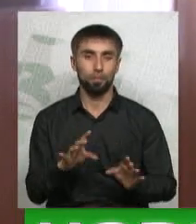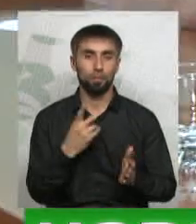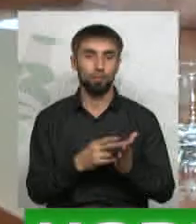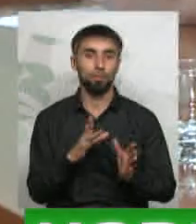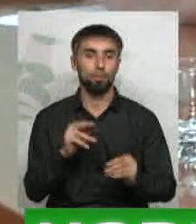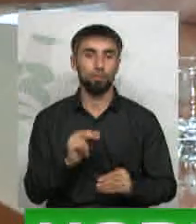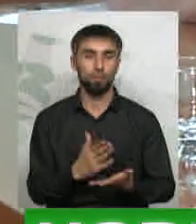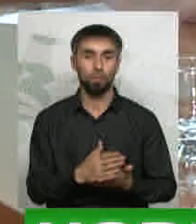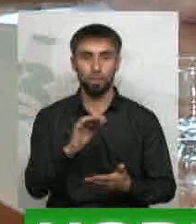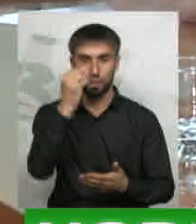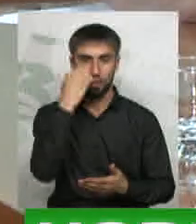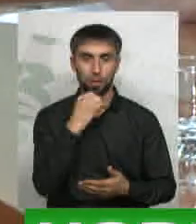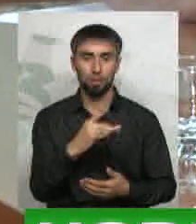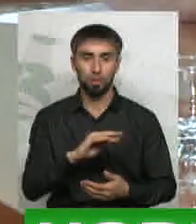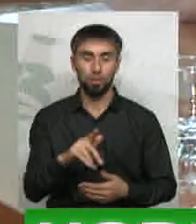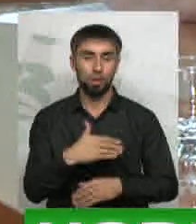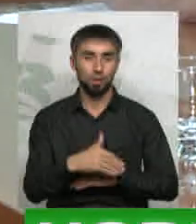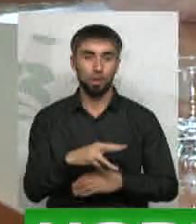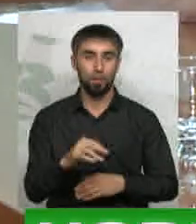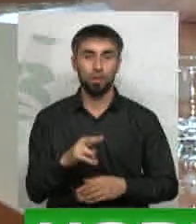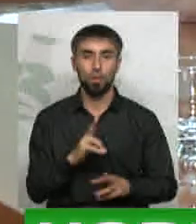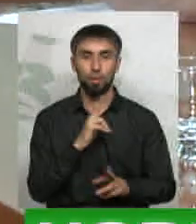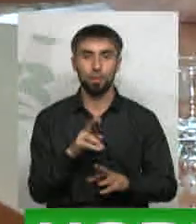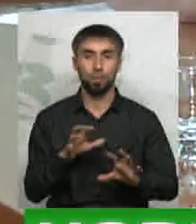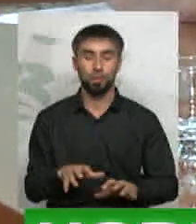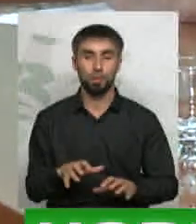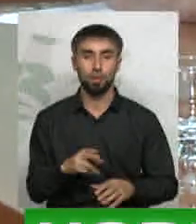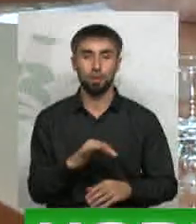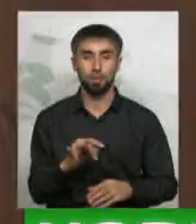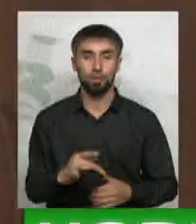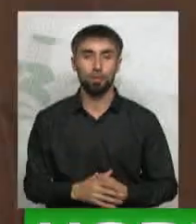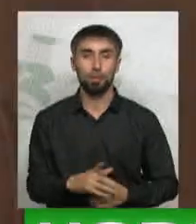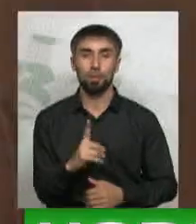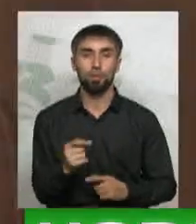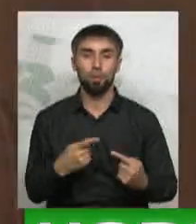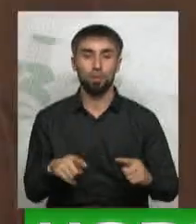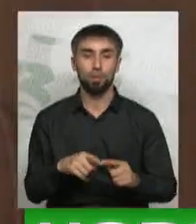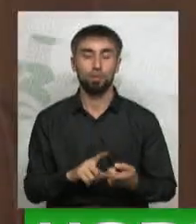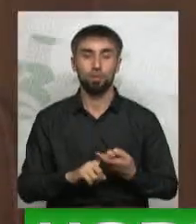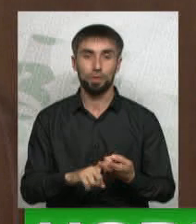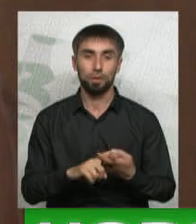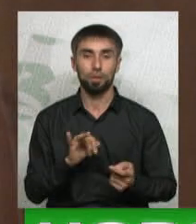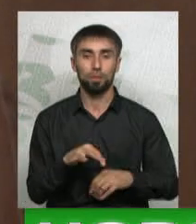как есть. С благодарственной речью в адрес МВД обратились и представители диаспор за организацию